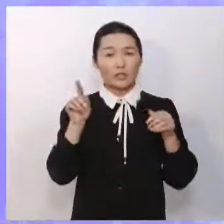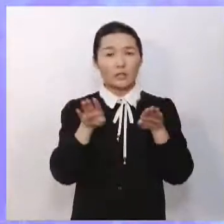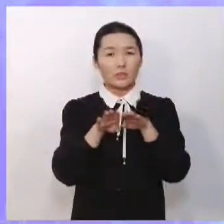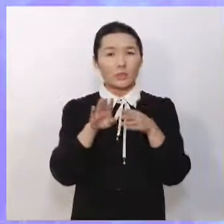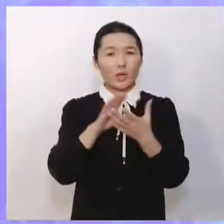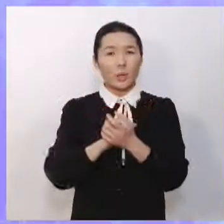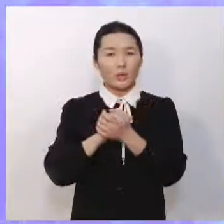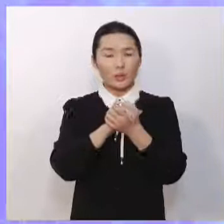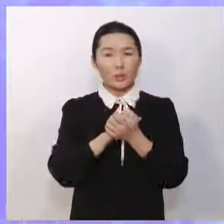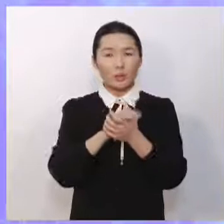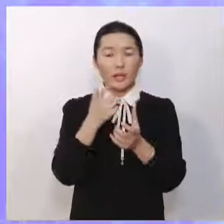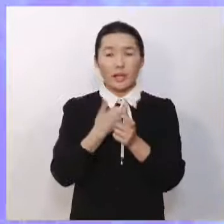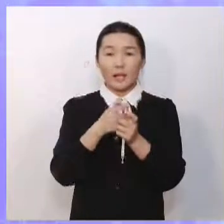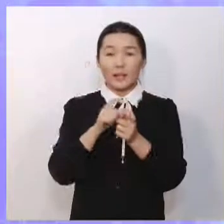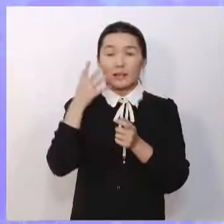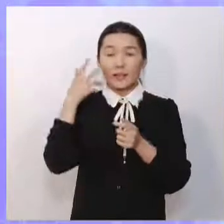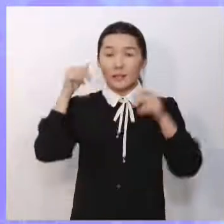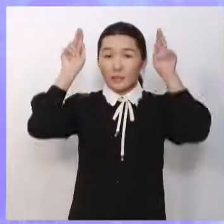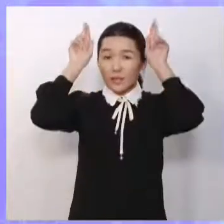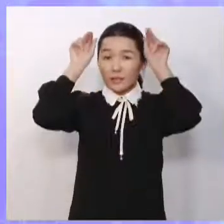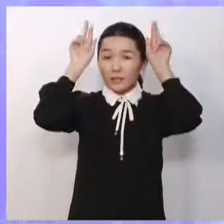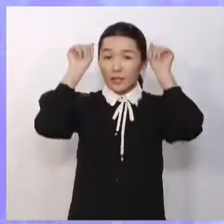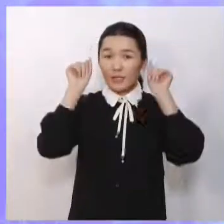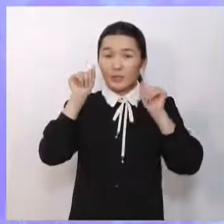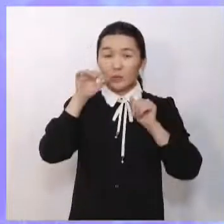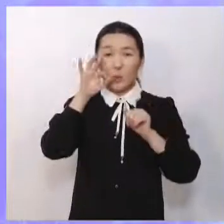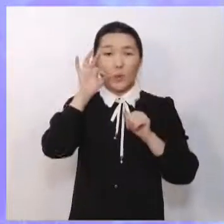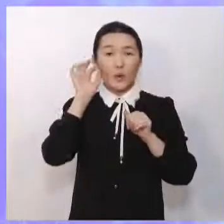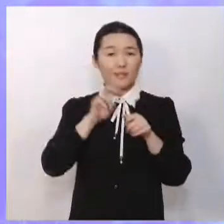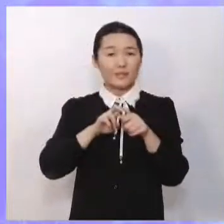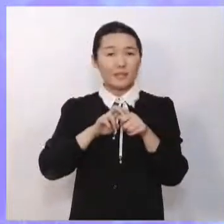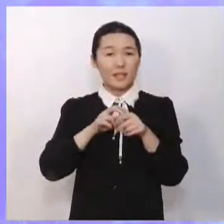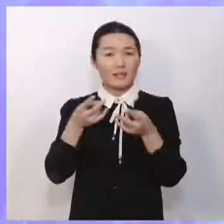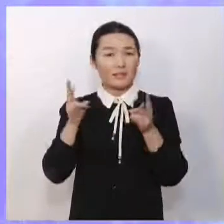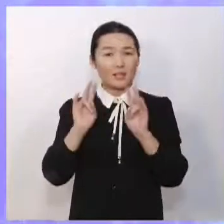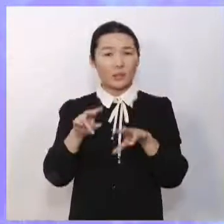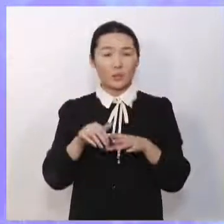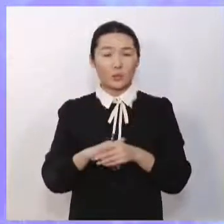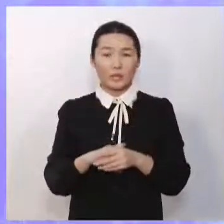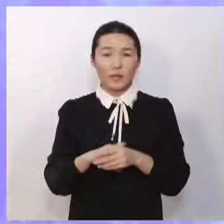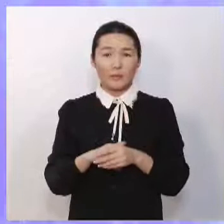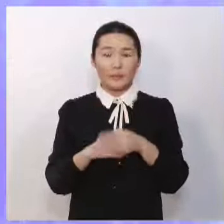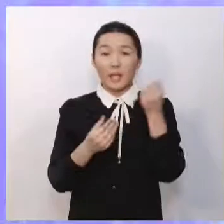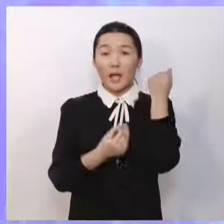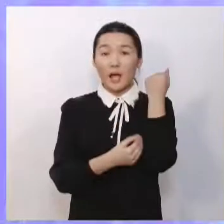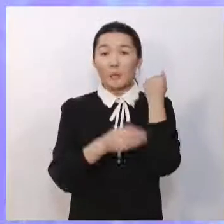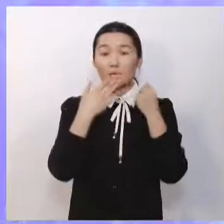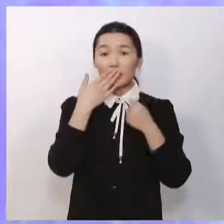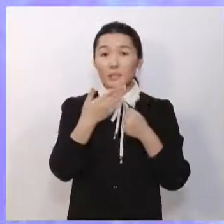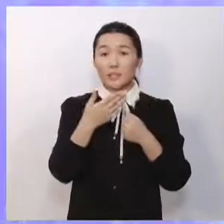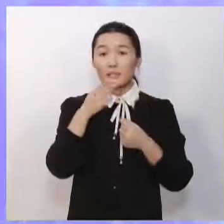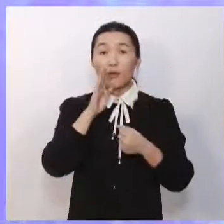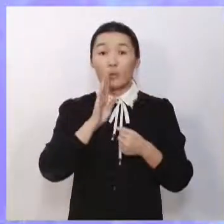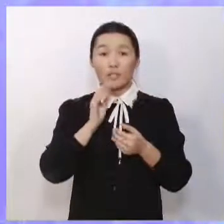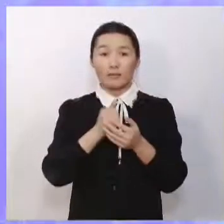дружба?» «Это когда зайцу лисы бояться не нужно?» А после спросила у